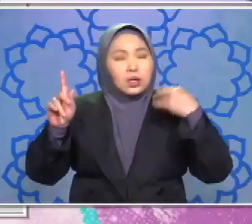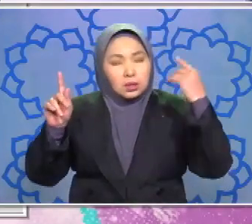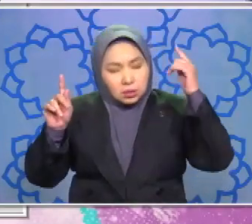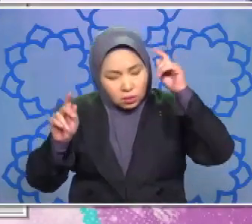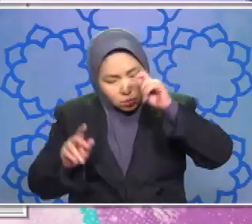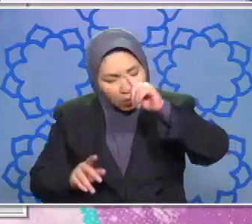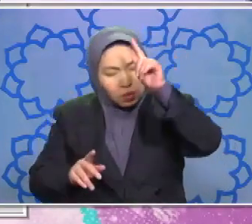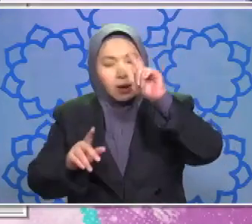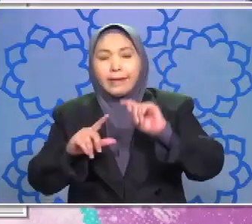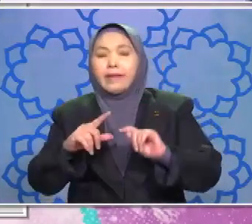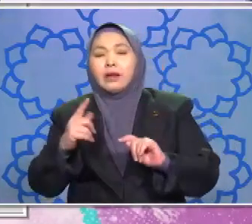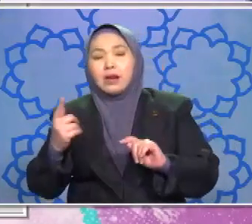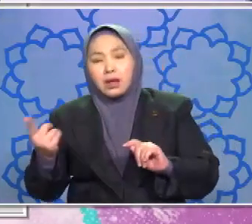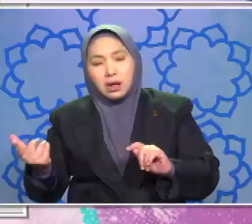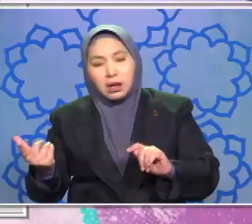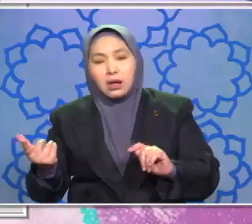بربهم